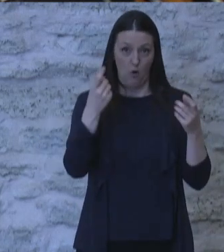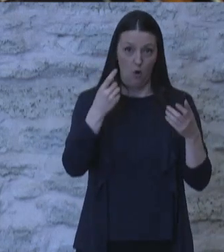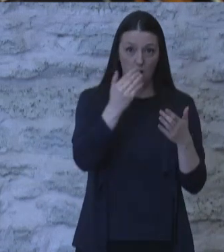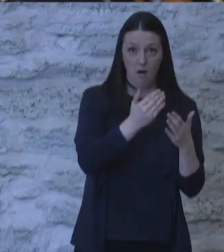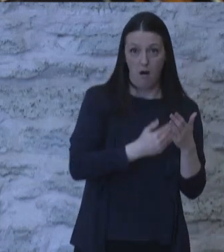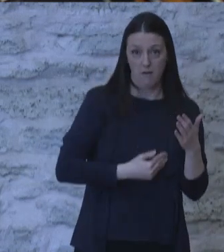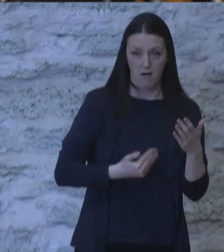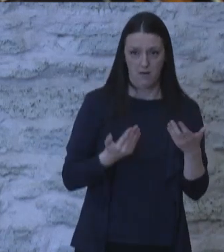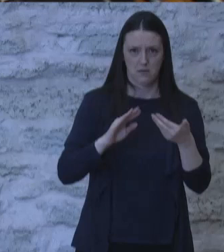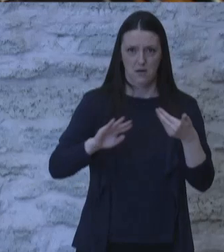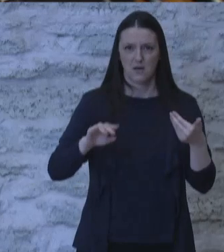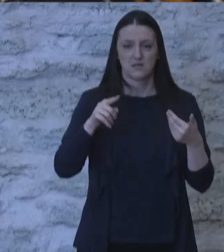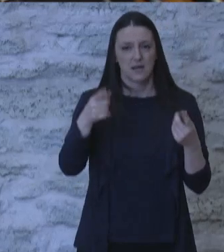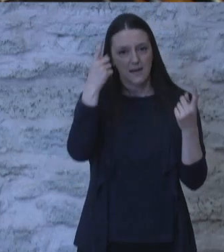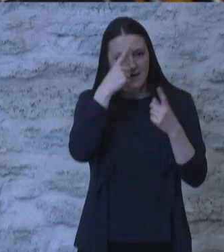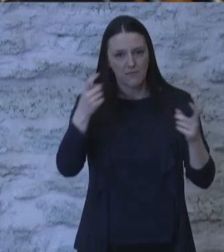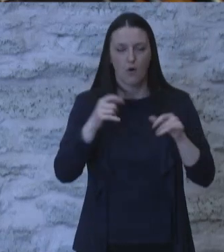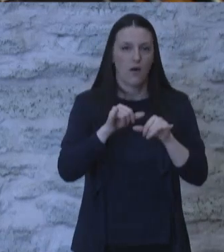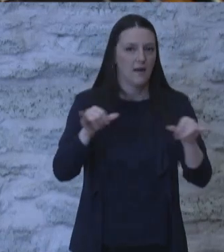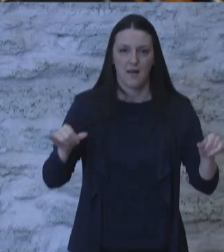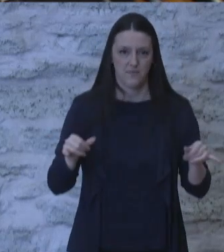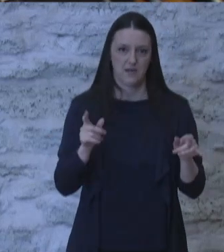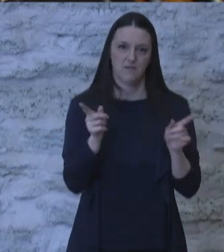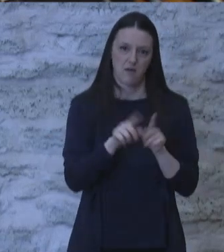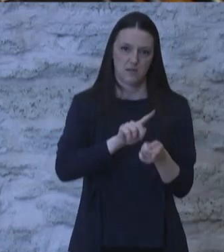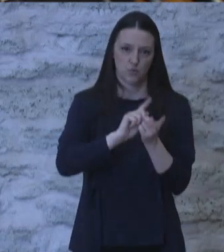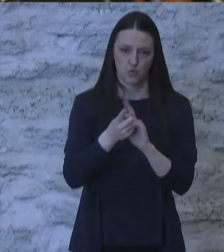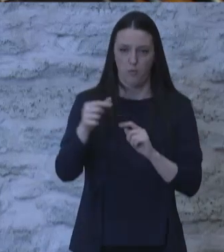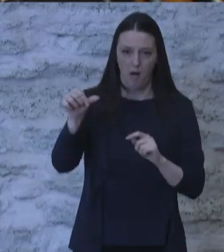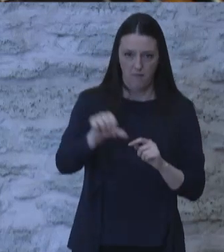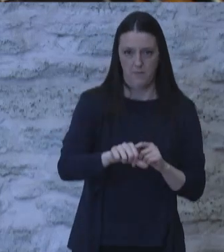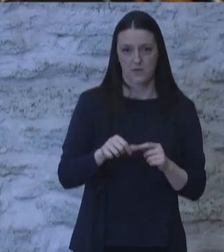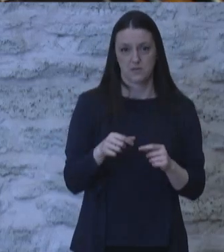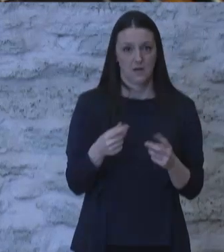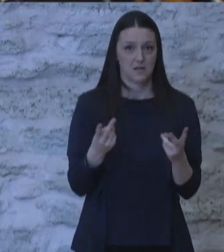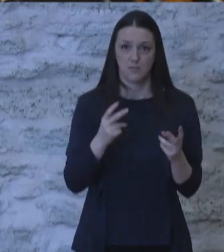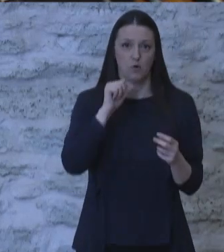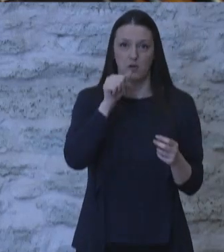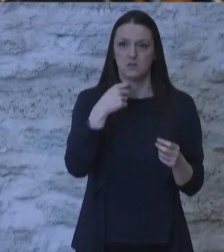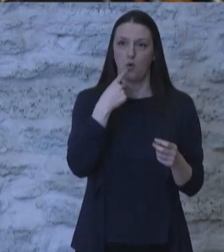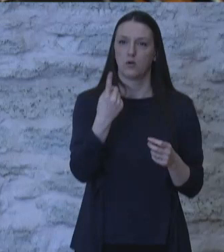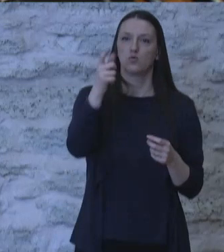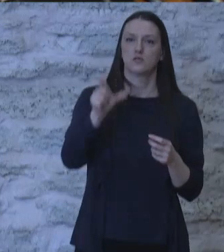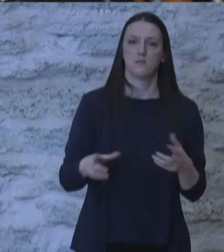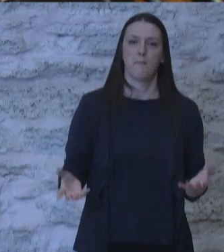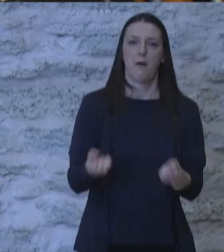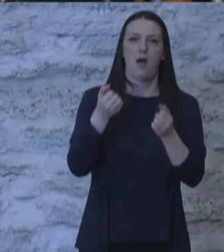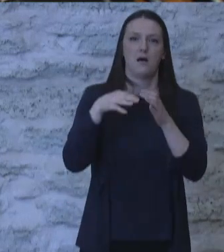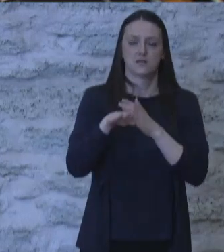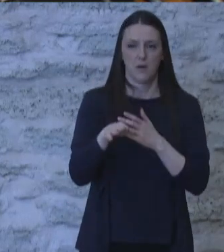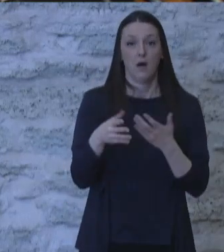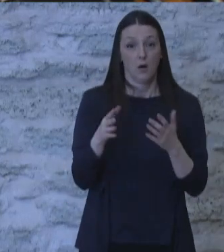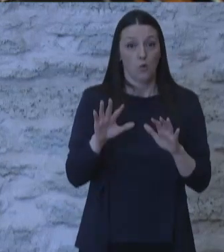informeerituse parane, vaid alveneb. Ja nii ei sõelda, et kas või üks, sest tõenäoliselt need, kes on